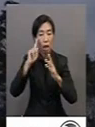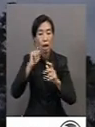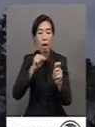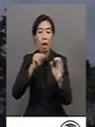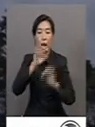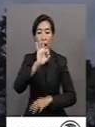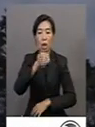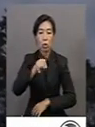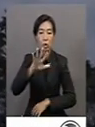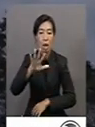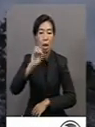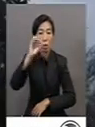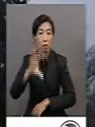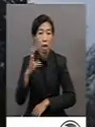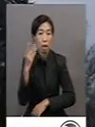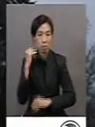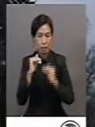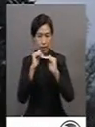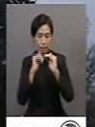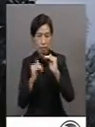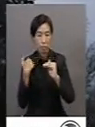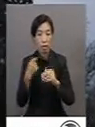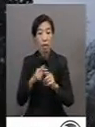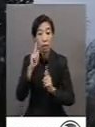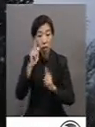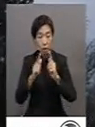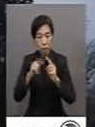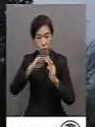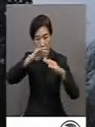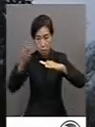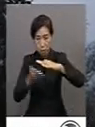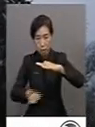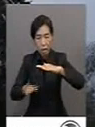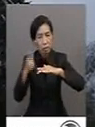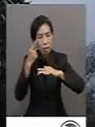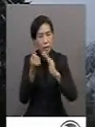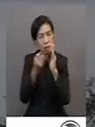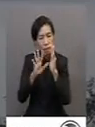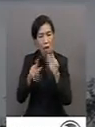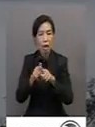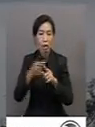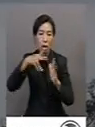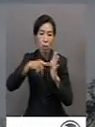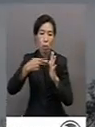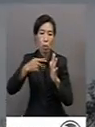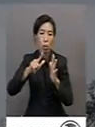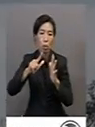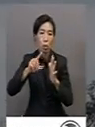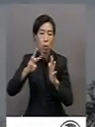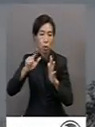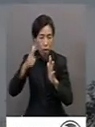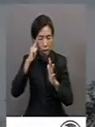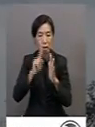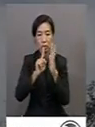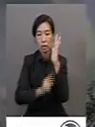ำกว่าเมื่อวานนี้2องศาเซลเซียสส่วนที่ภูกระดึง 11.5 องศาเซลเซียสเขตรักษาพันธุ์สัตว์ป่าภูหลวงภูเรือ 13 อง